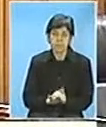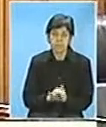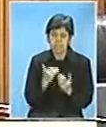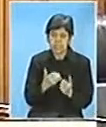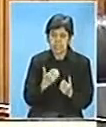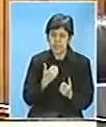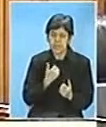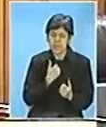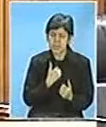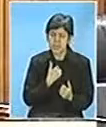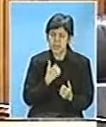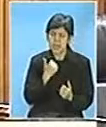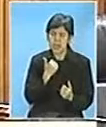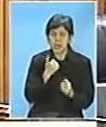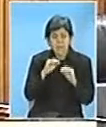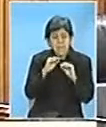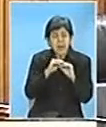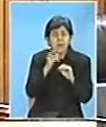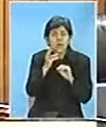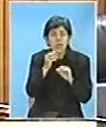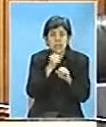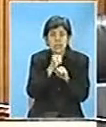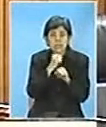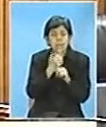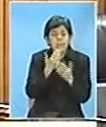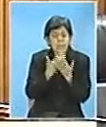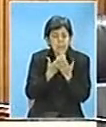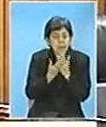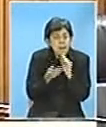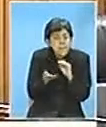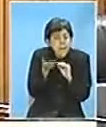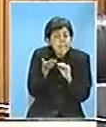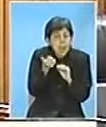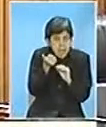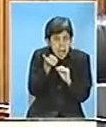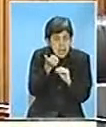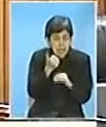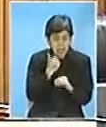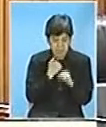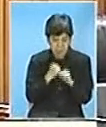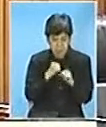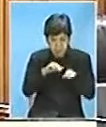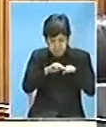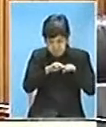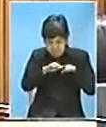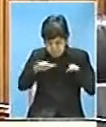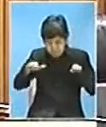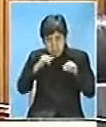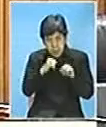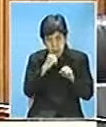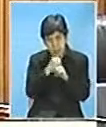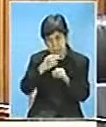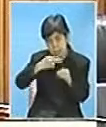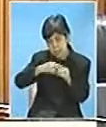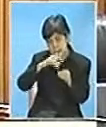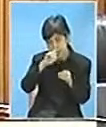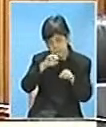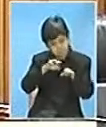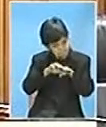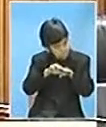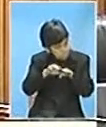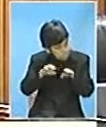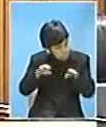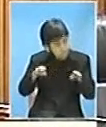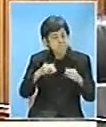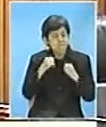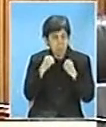ยังมีได้อีกนิดหน่อยนะครับที่เราสามารถปรับได้ตรงนี้ก็พยายามที่จะรักษาระดับราคาน้ำมันดีเซลเนี่ยให้อยู่ในระดับปัจ